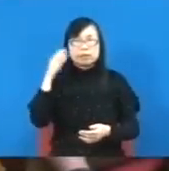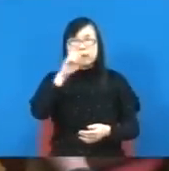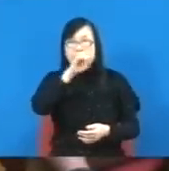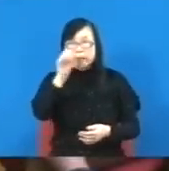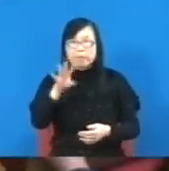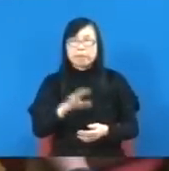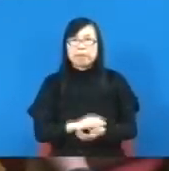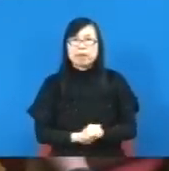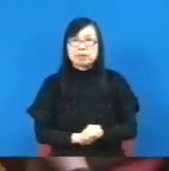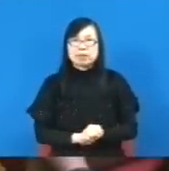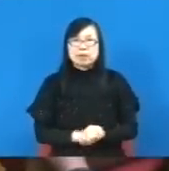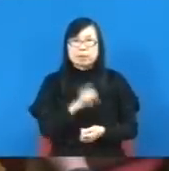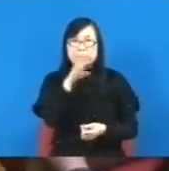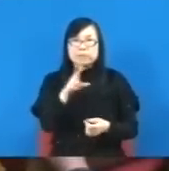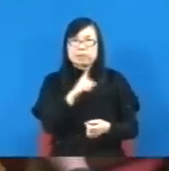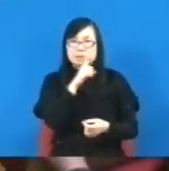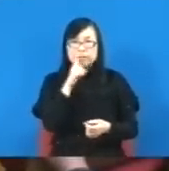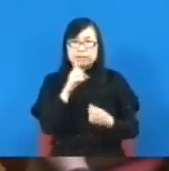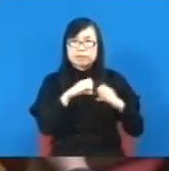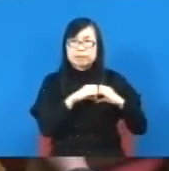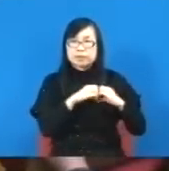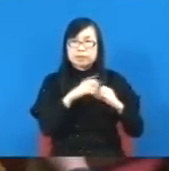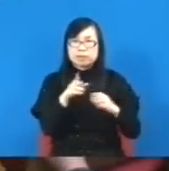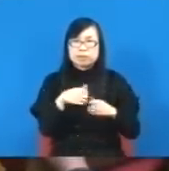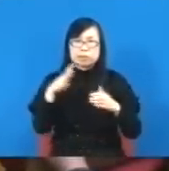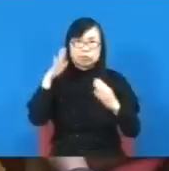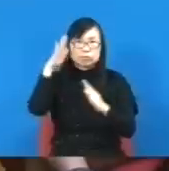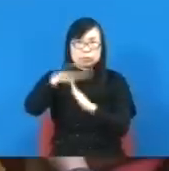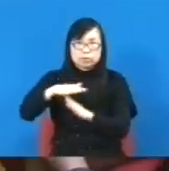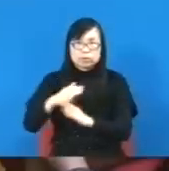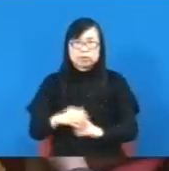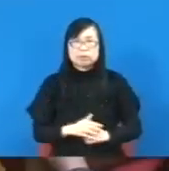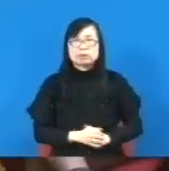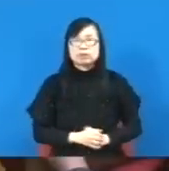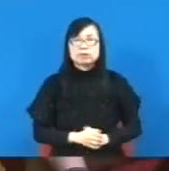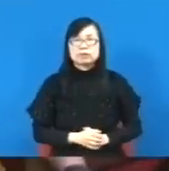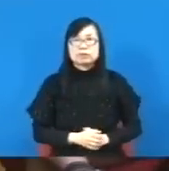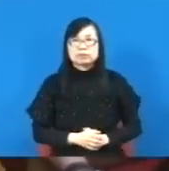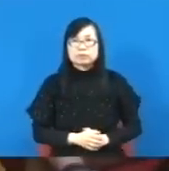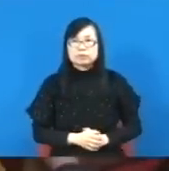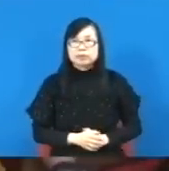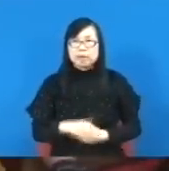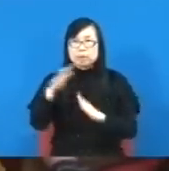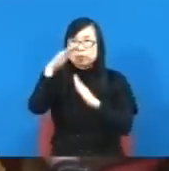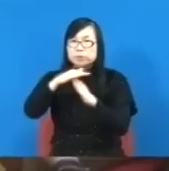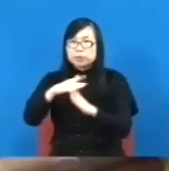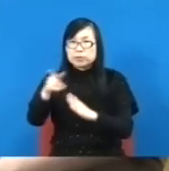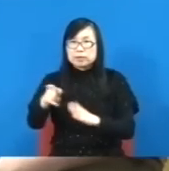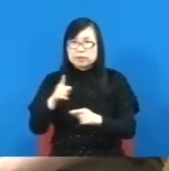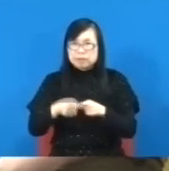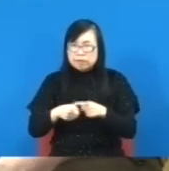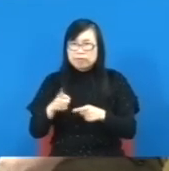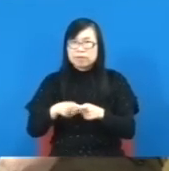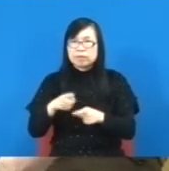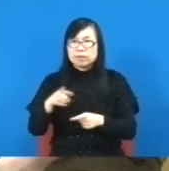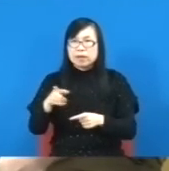問阿陳靜心，真係因為咁佢先至話我篤我啫嘛， 關你篤事啊嘛。 咁佢 喂係咪真係篤嗰下？佢其實佢係。